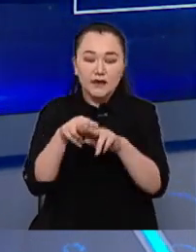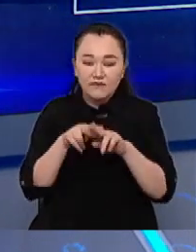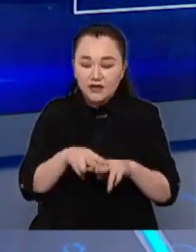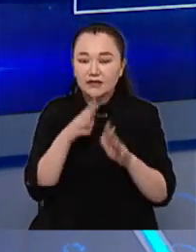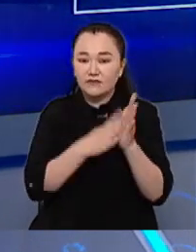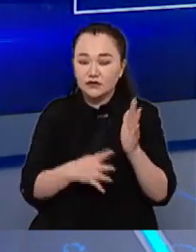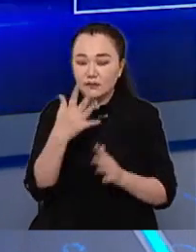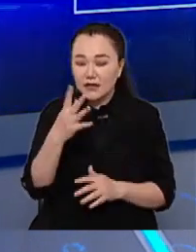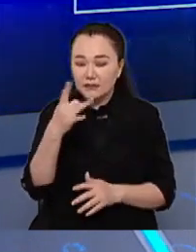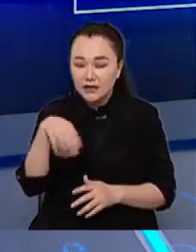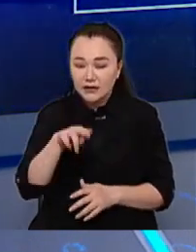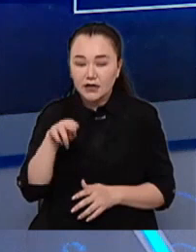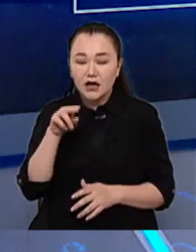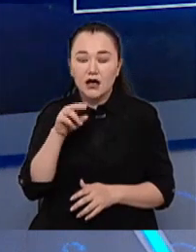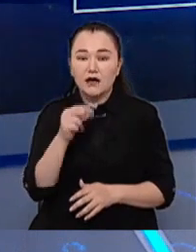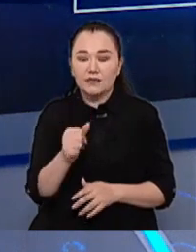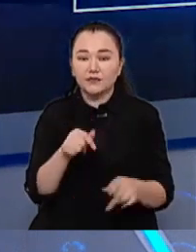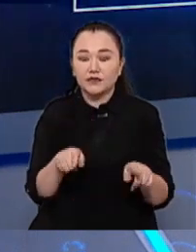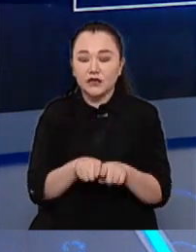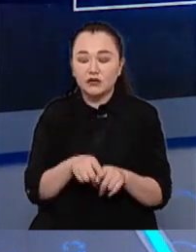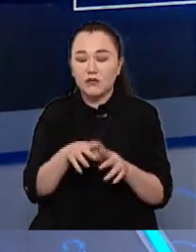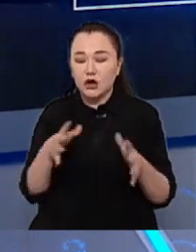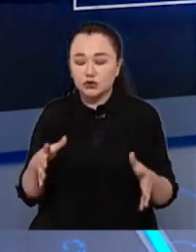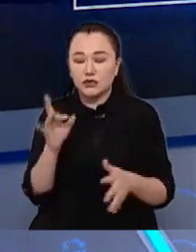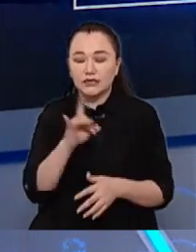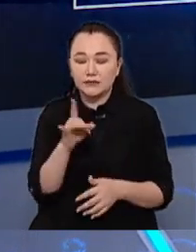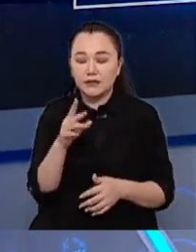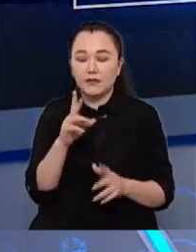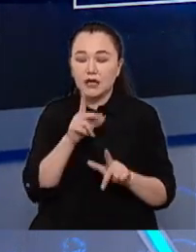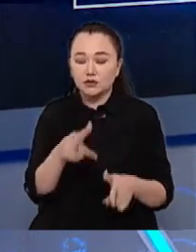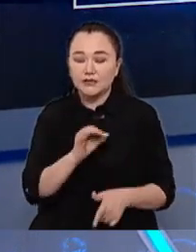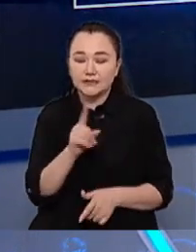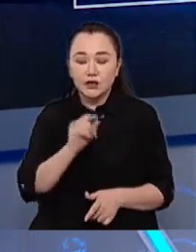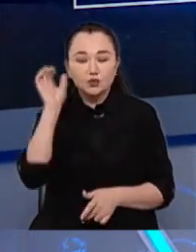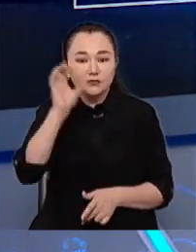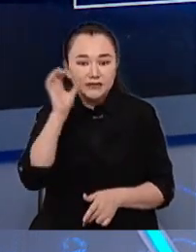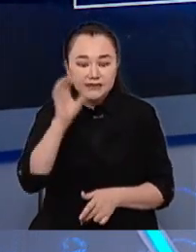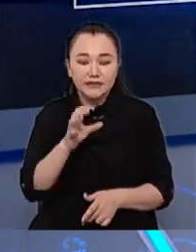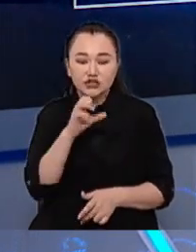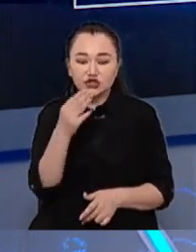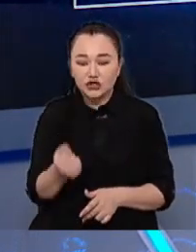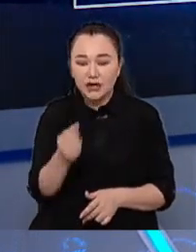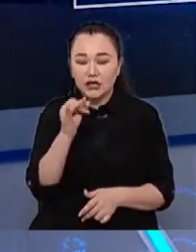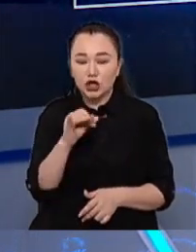около 95 миллиардов тенге а также большой объем средств поступил из Узбекистана США и Южной